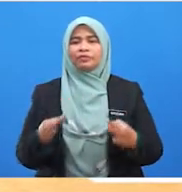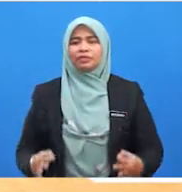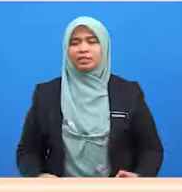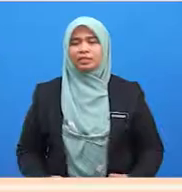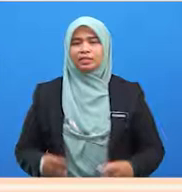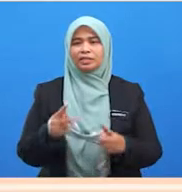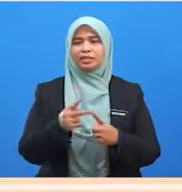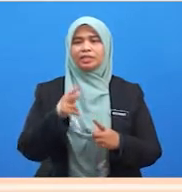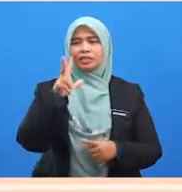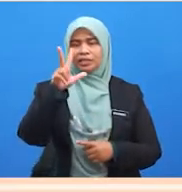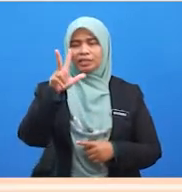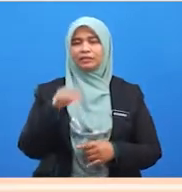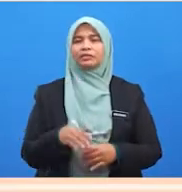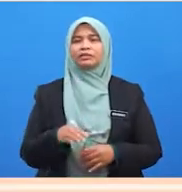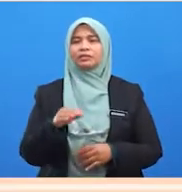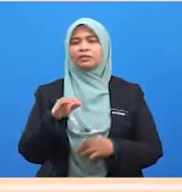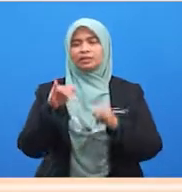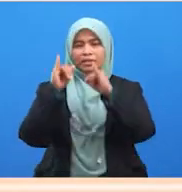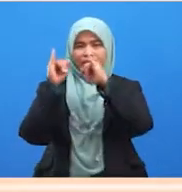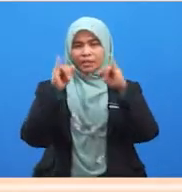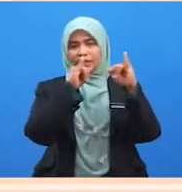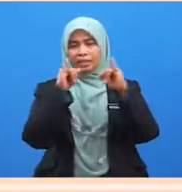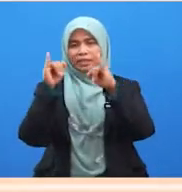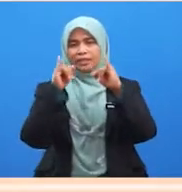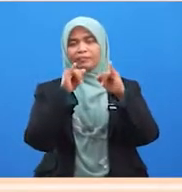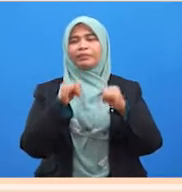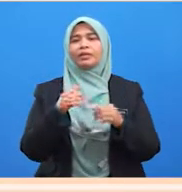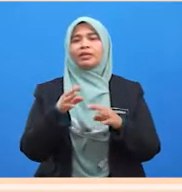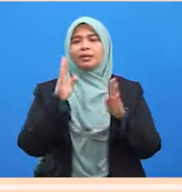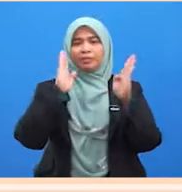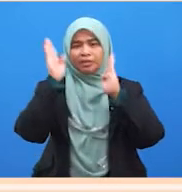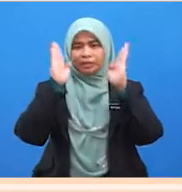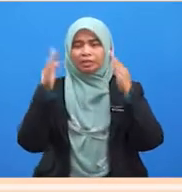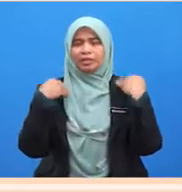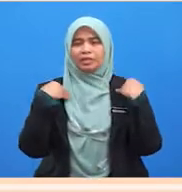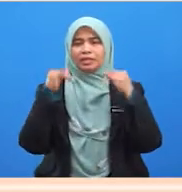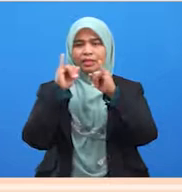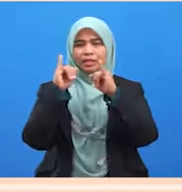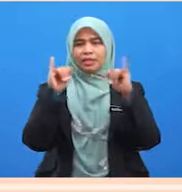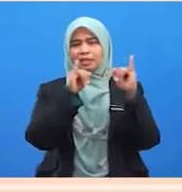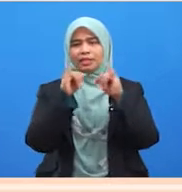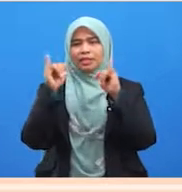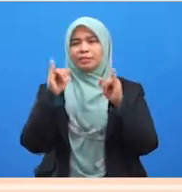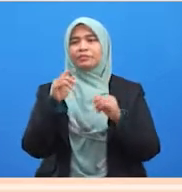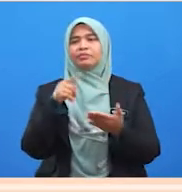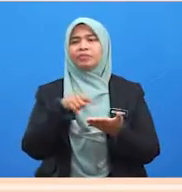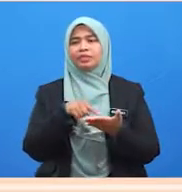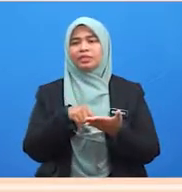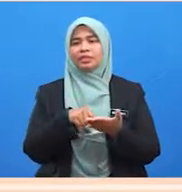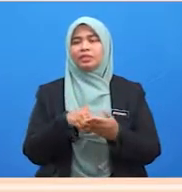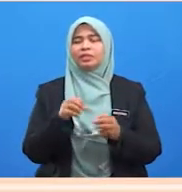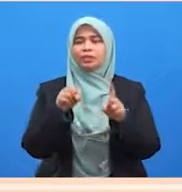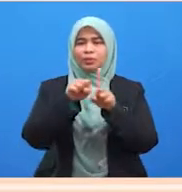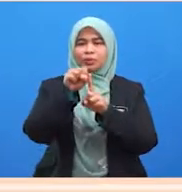ketiga iaitu iklim. Malaysia mengalami iklim khatulistiwa dan purata suhu ialah 27